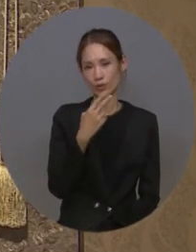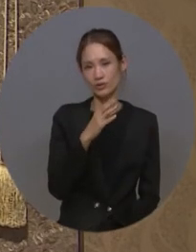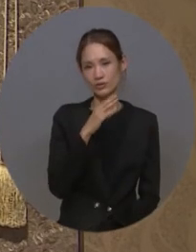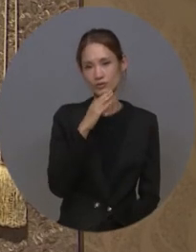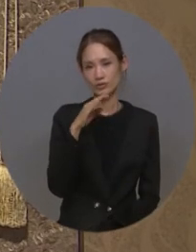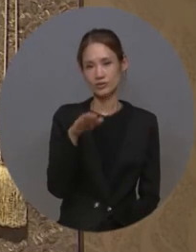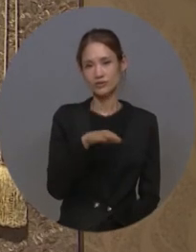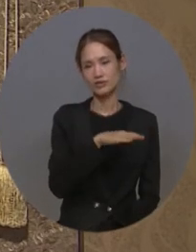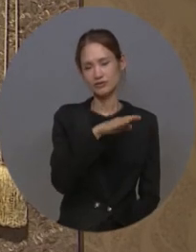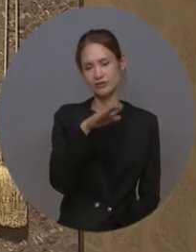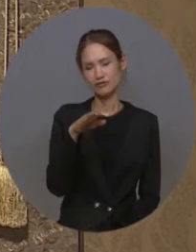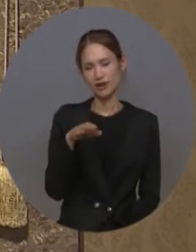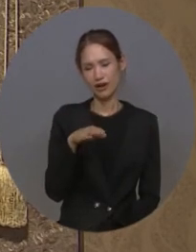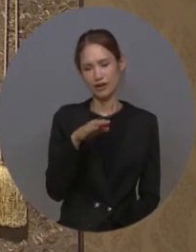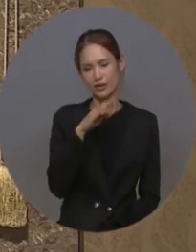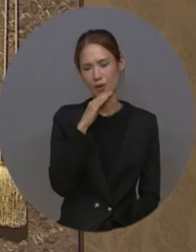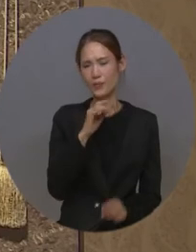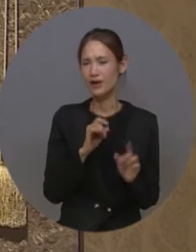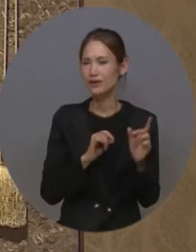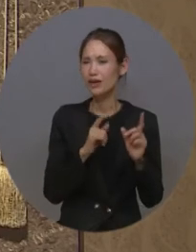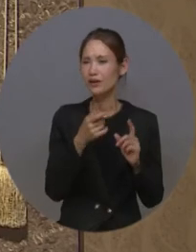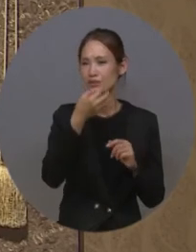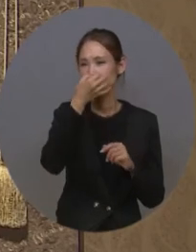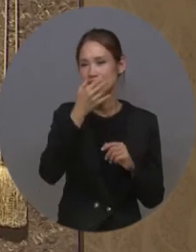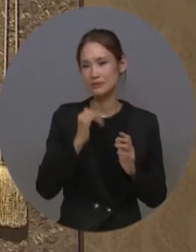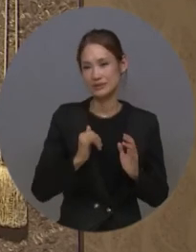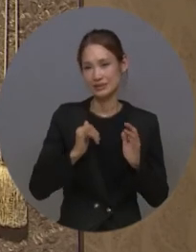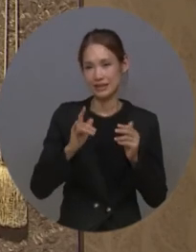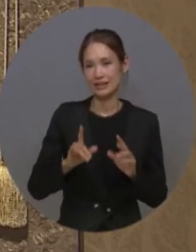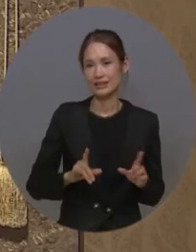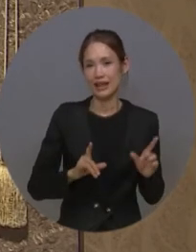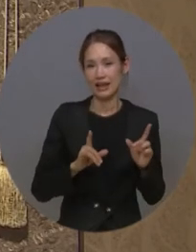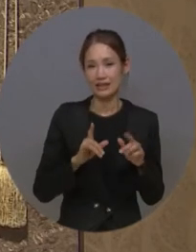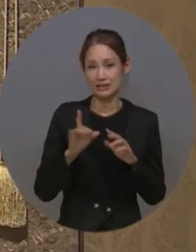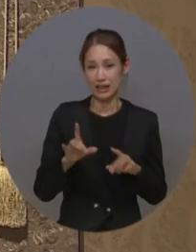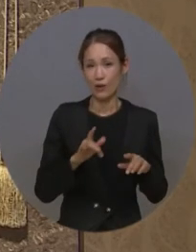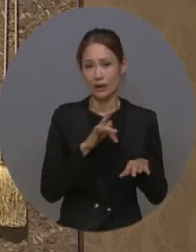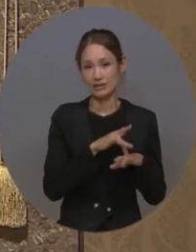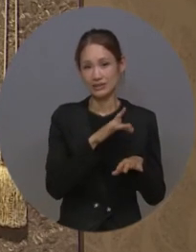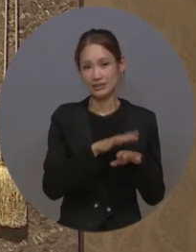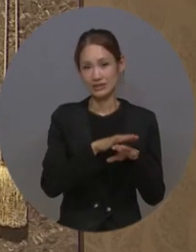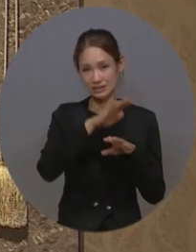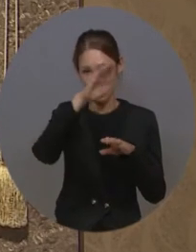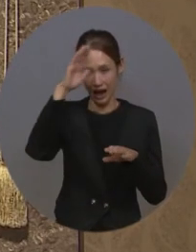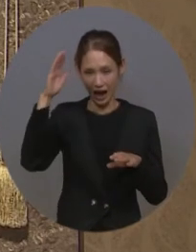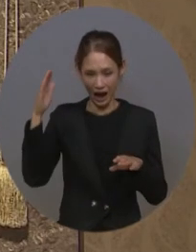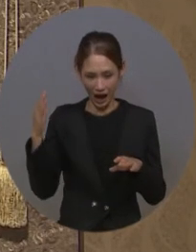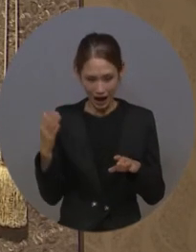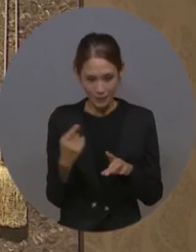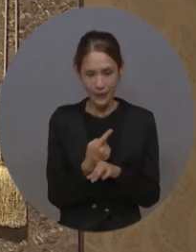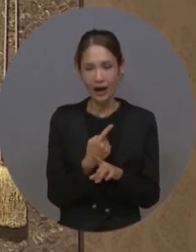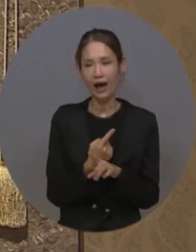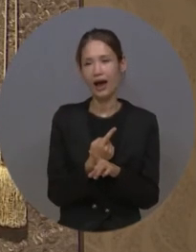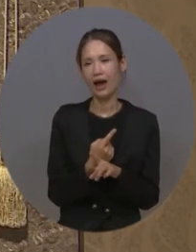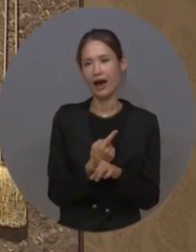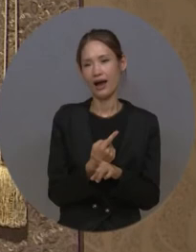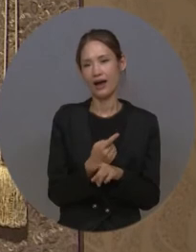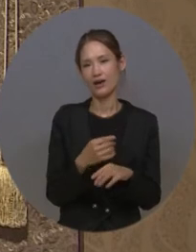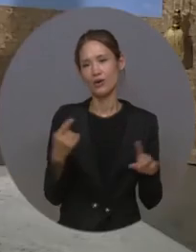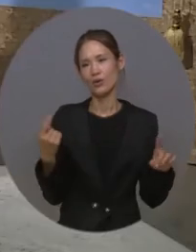정말 우리가 힘들 세상을 살고 있어요. 네, 그러니까 생활 습관을 정말 다 바꿔야 되겠다. 이 네. 고치기 위해서는.